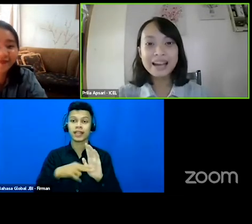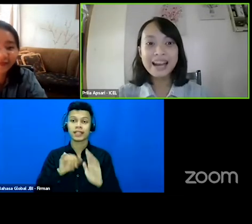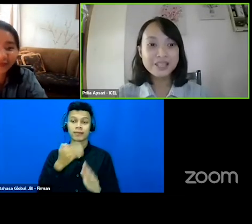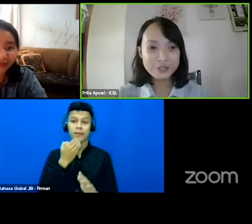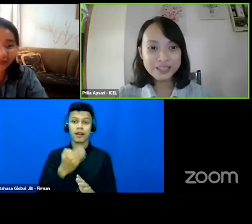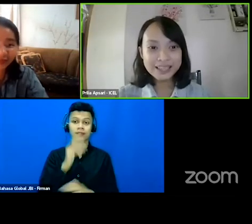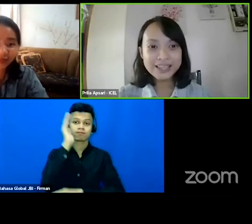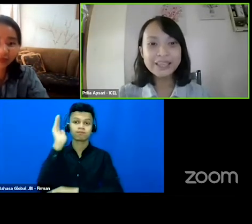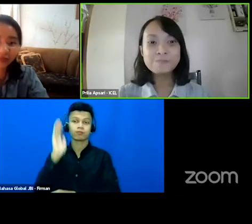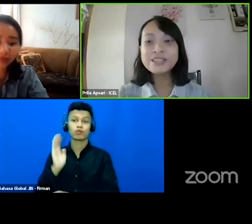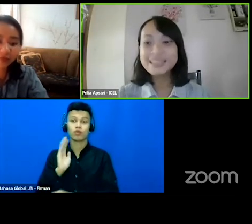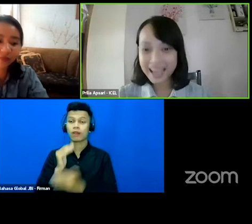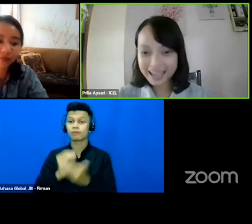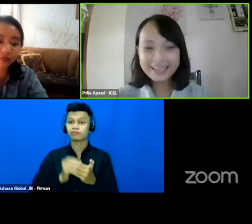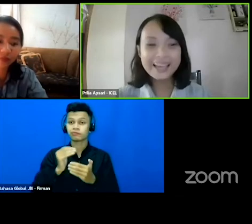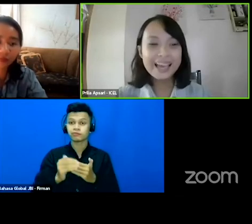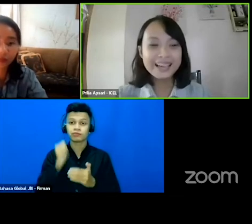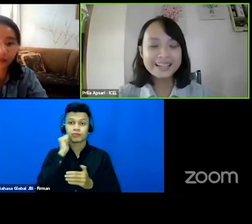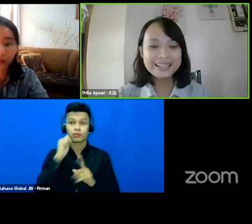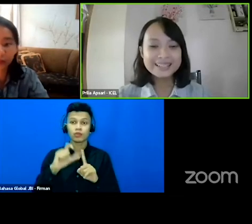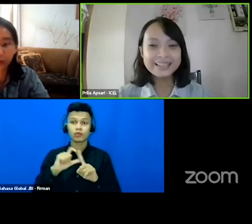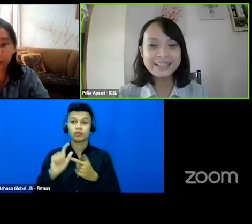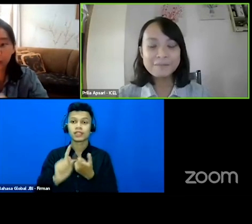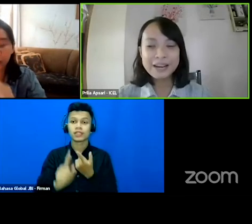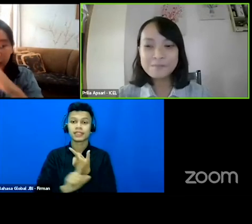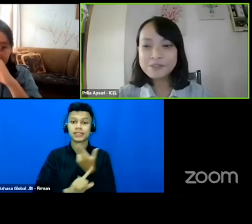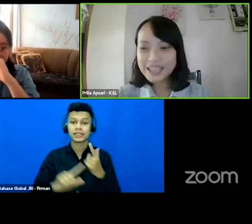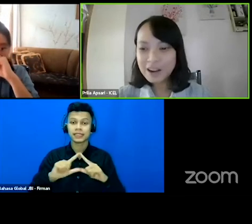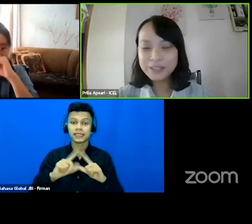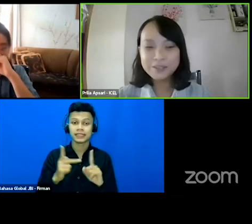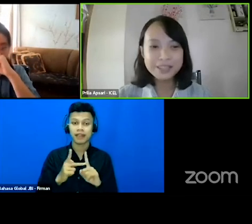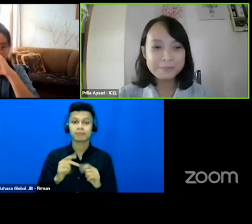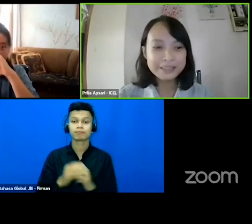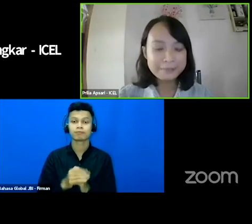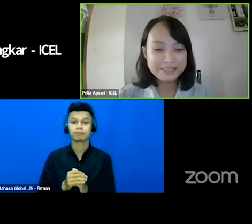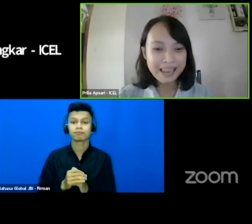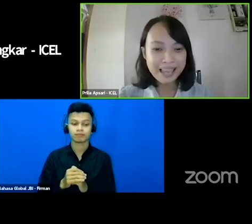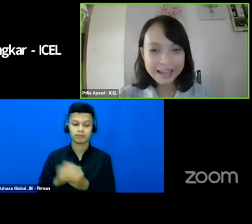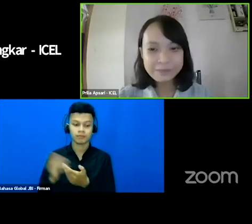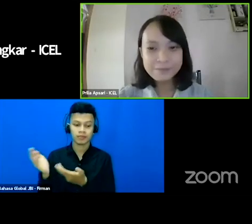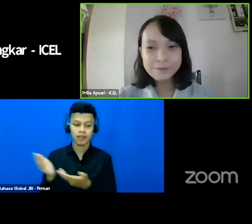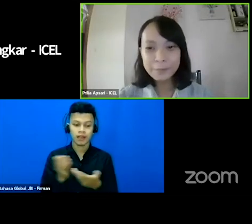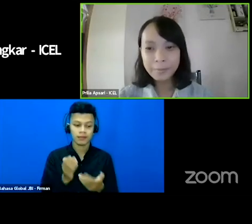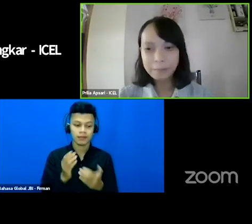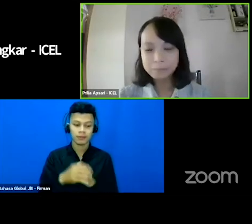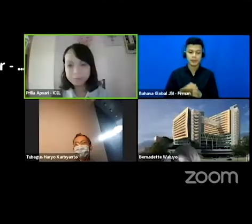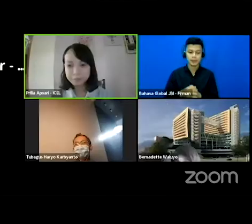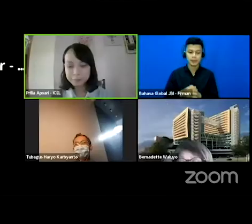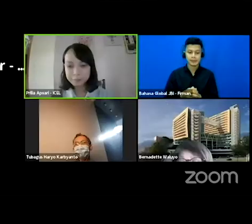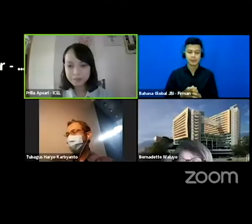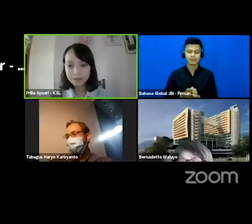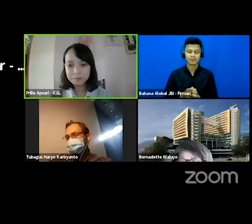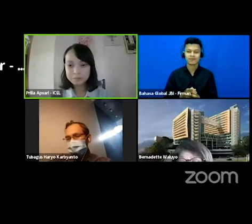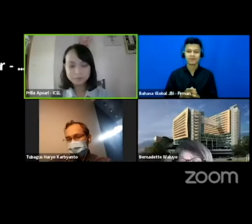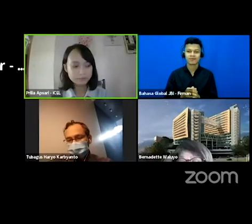kami akan lanjut ke ibu Diah untuk ada ibu Diah waktu dan tempat dipersilahkan Ibu